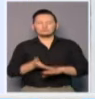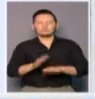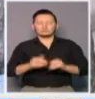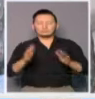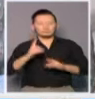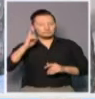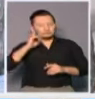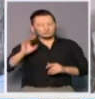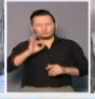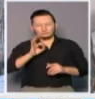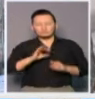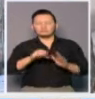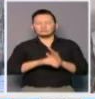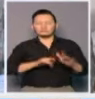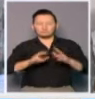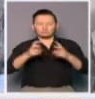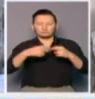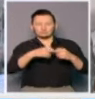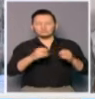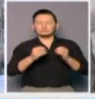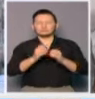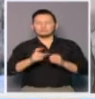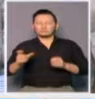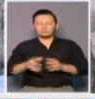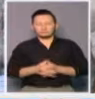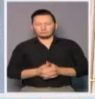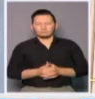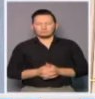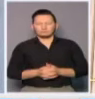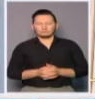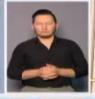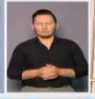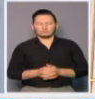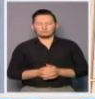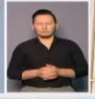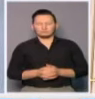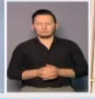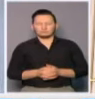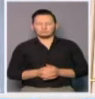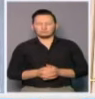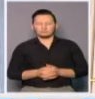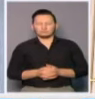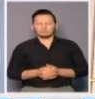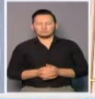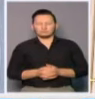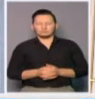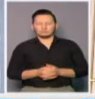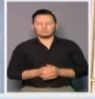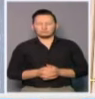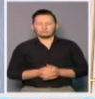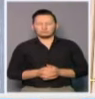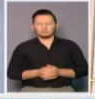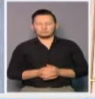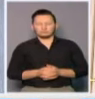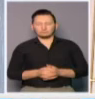слуха, обоняния, обследовали 10 пациентов. Уникальный площадку, уникальный форум, который